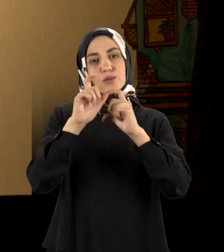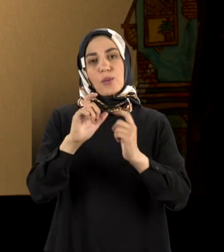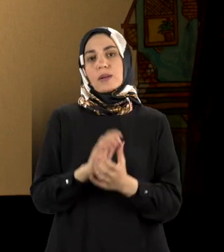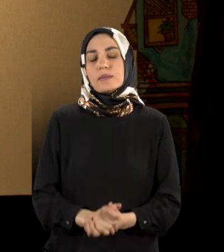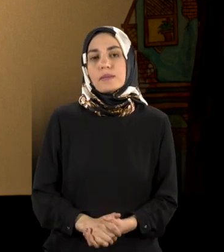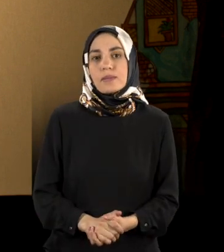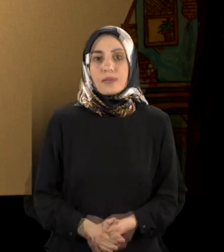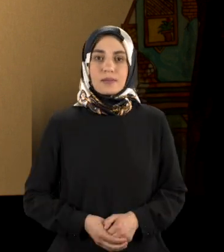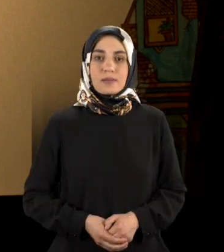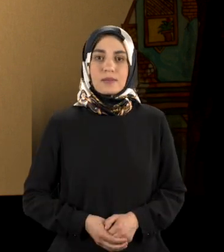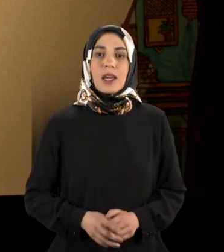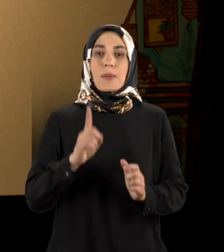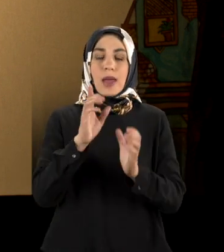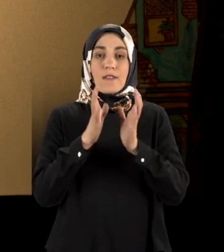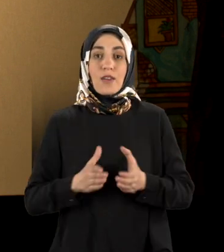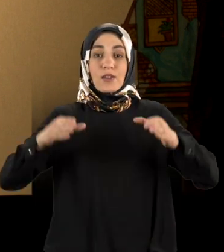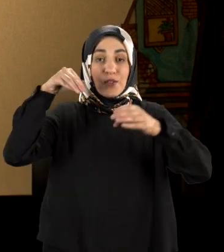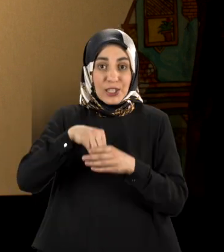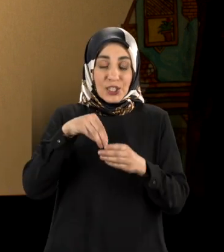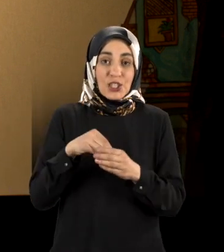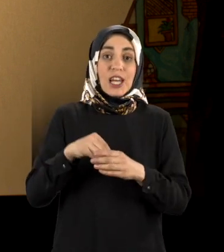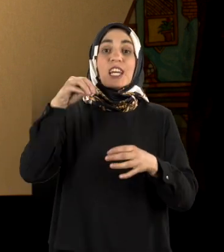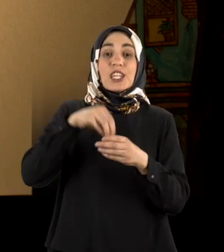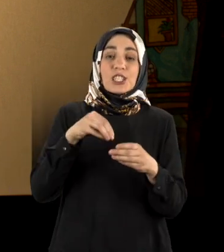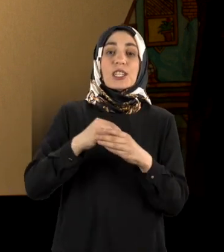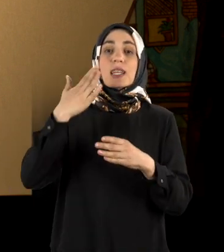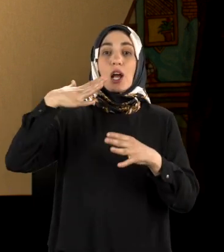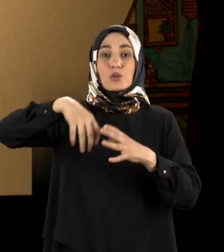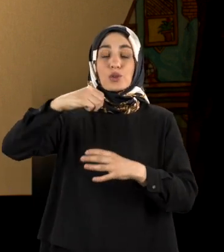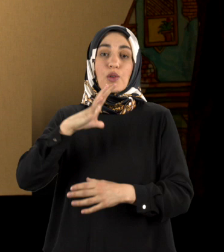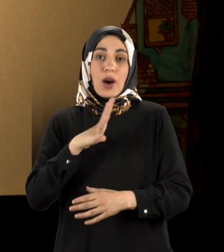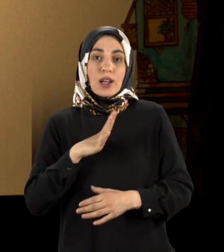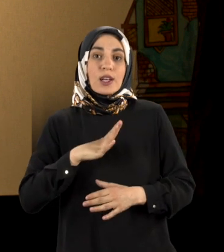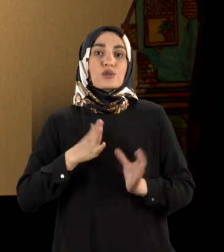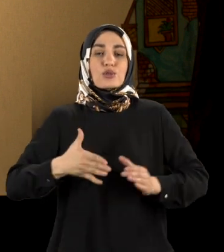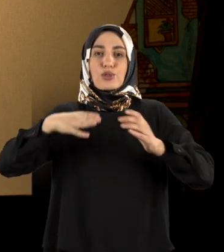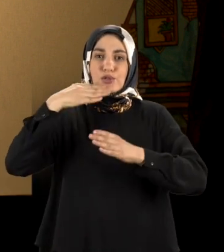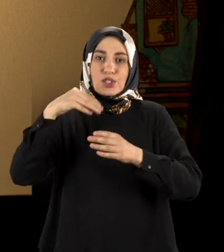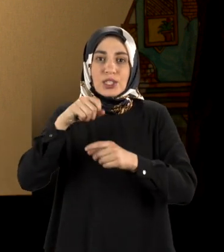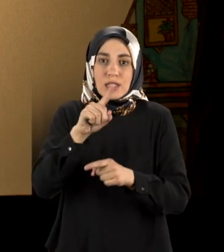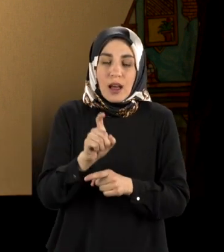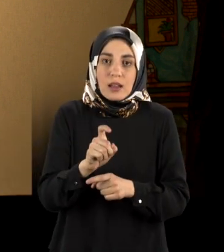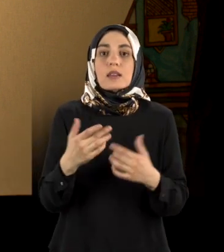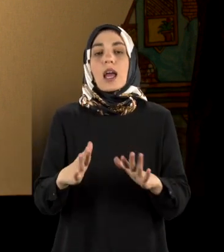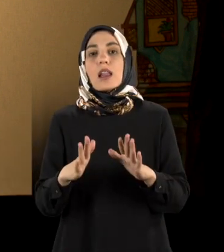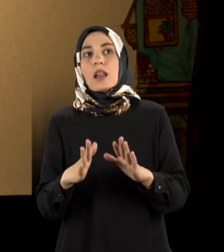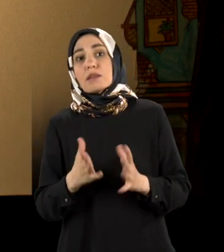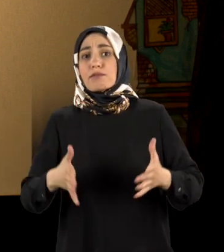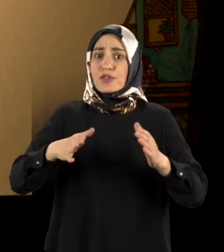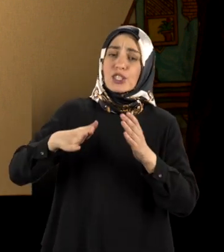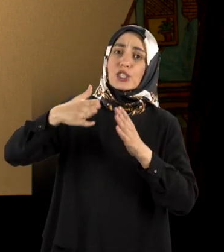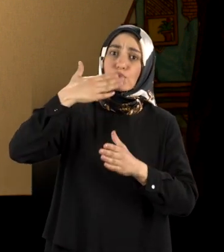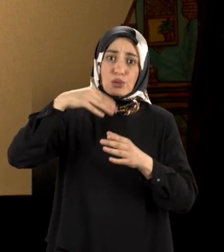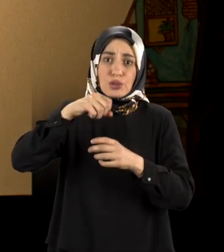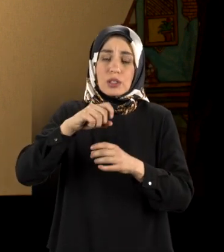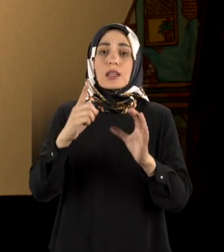karışma İyi hadi sor bakalım benim ufacık fıçıcık içi dolu turşucuk turşu fırçası değil efendim